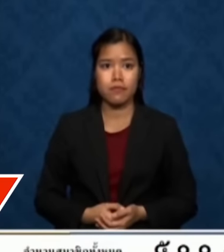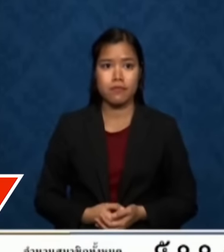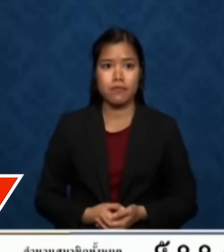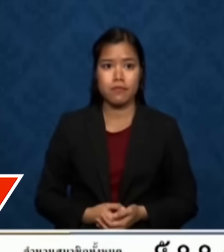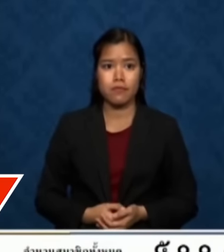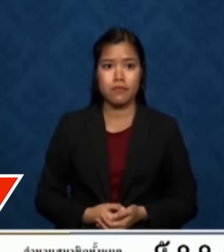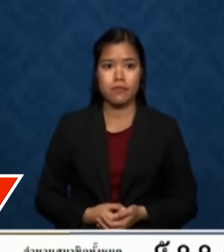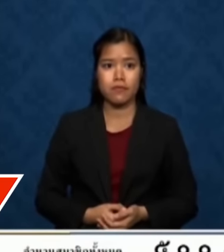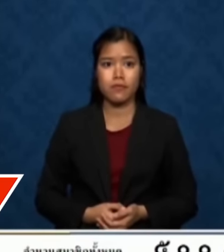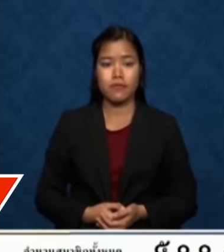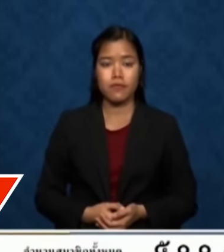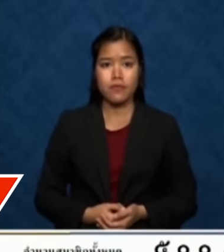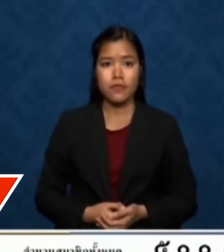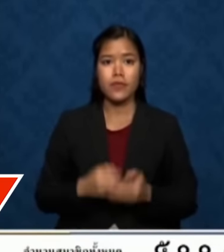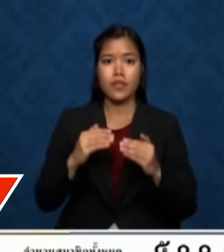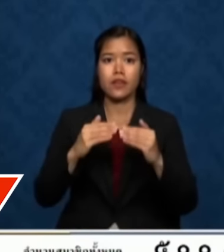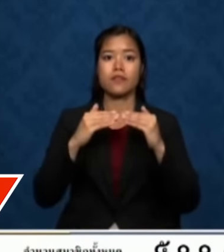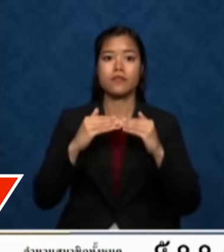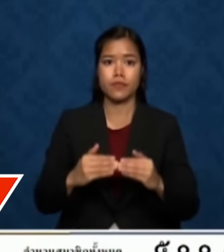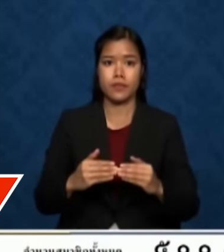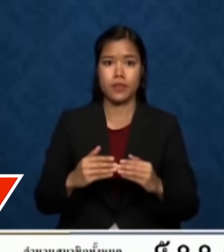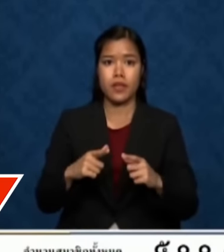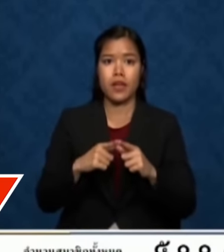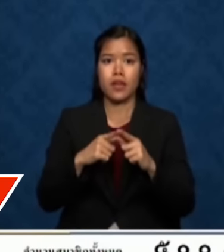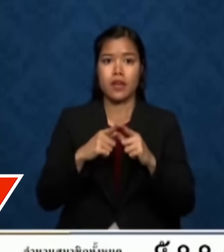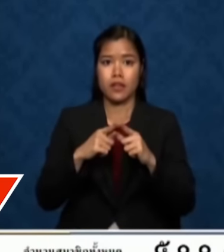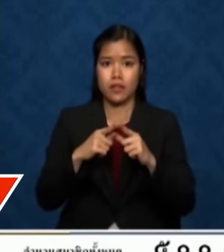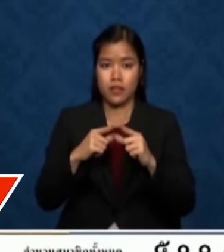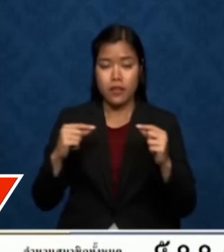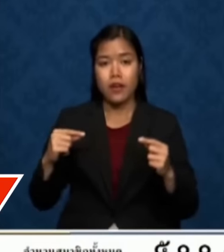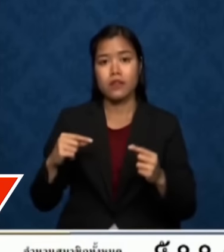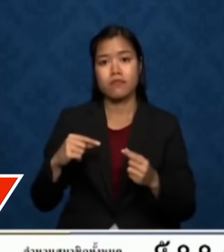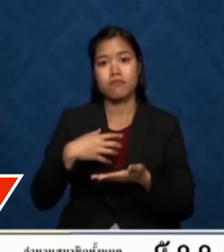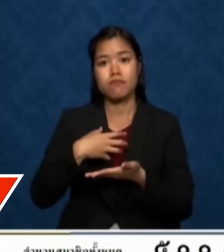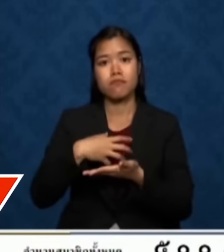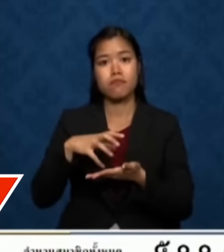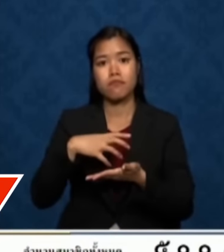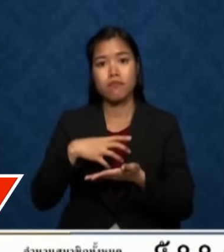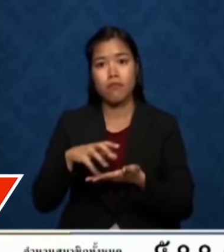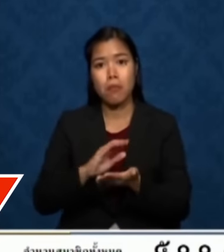ประเด็นต่อมาค่ะเป็นเรื่องของการปั้นน้ำเป็นตัวค่ะ